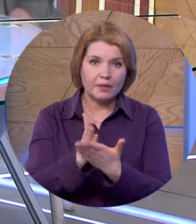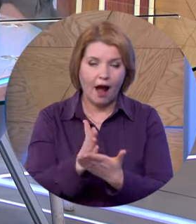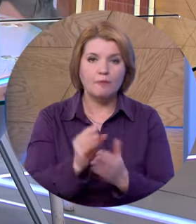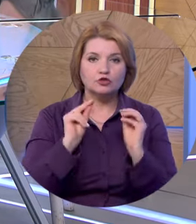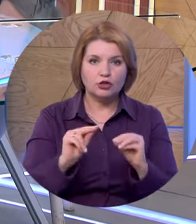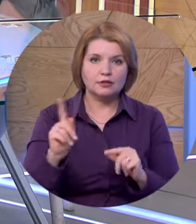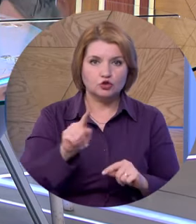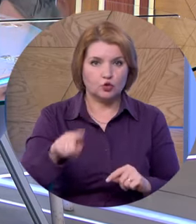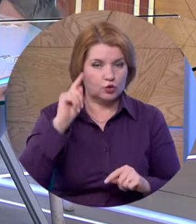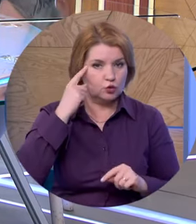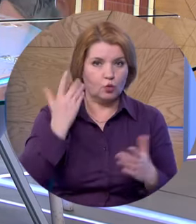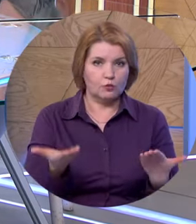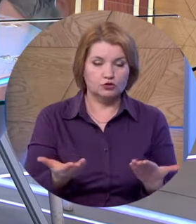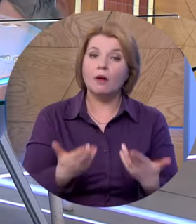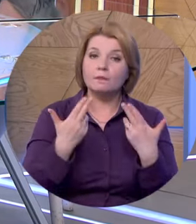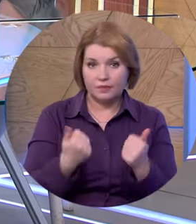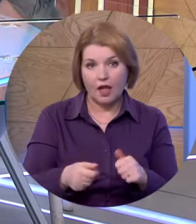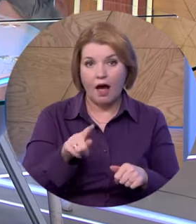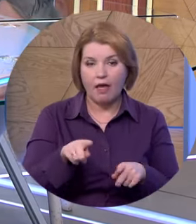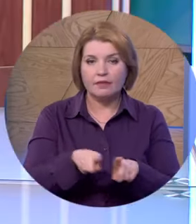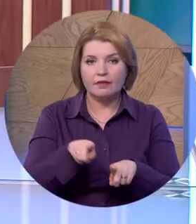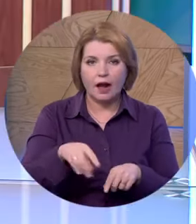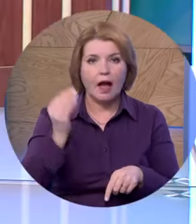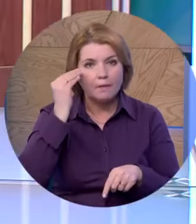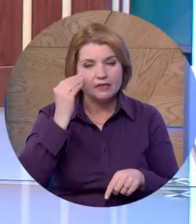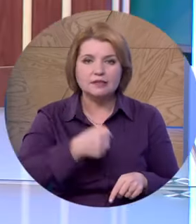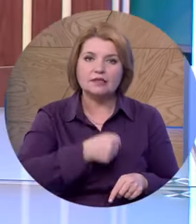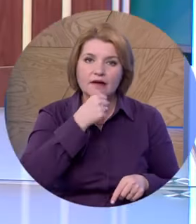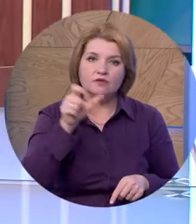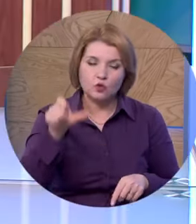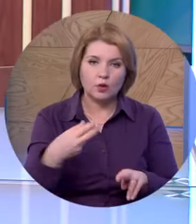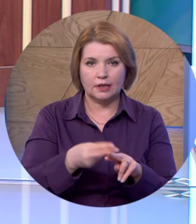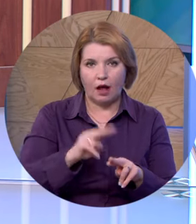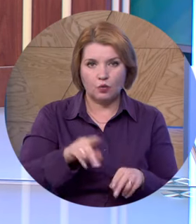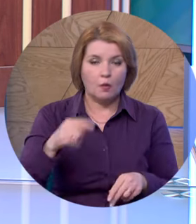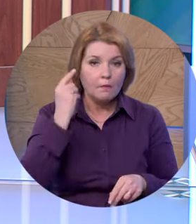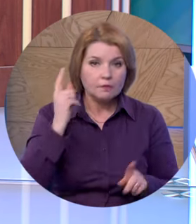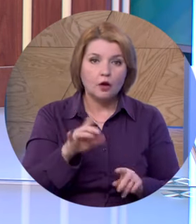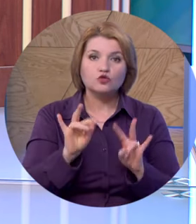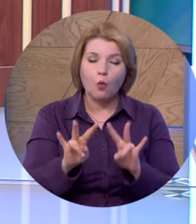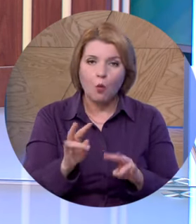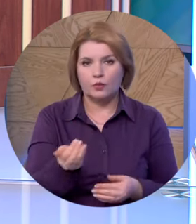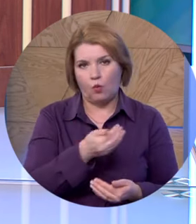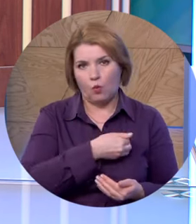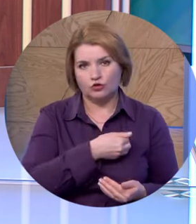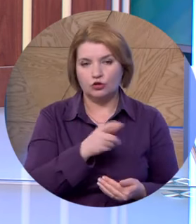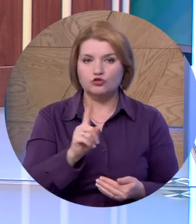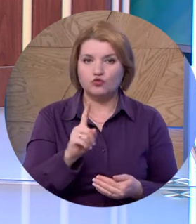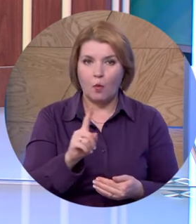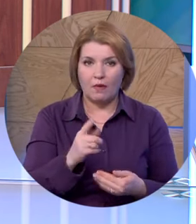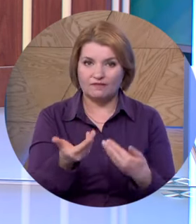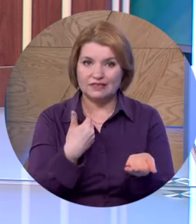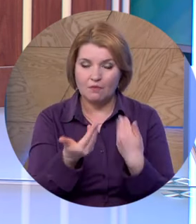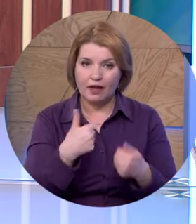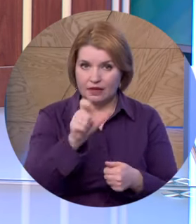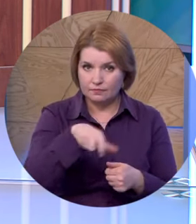да, тайны. Да, это позиция внутреннего нашего взрослого, который абсолютно точно понимает, что он хочет, чтобы взаимодействие людьми выстраивалось таким